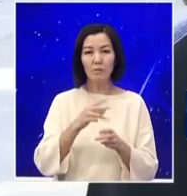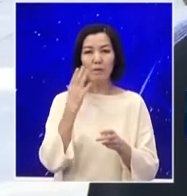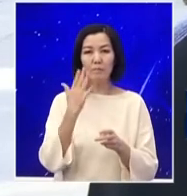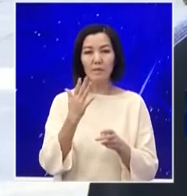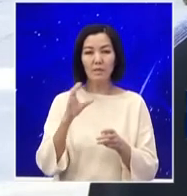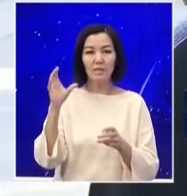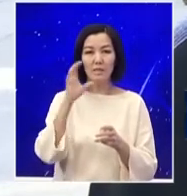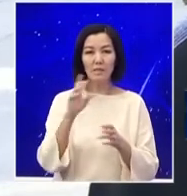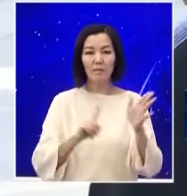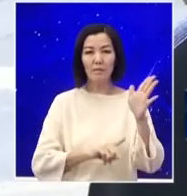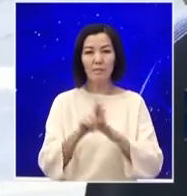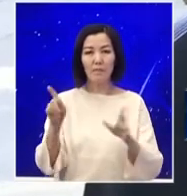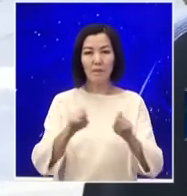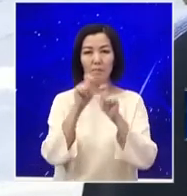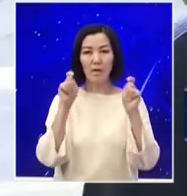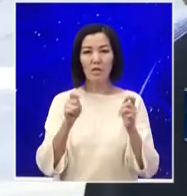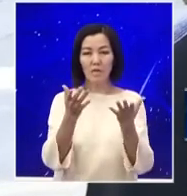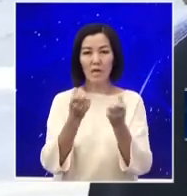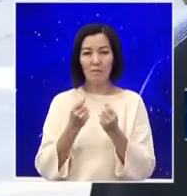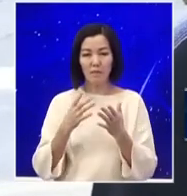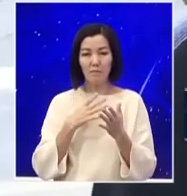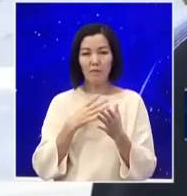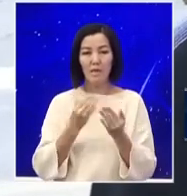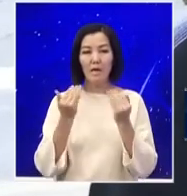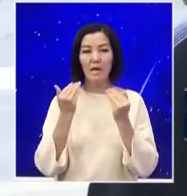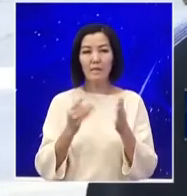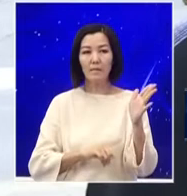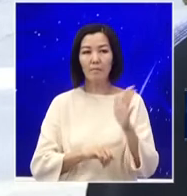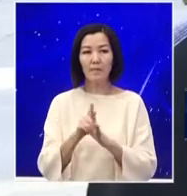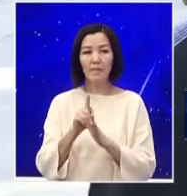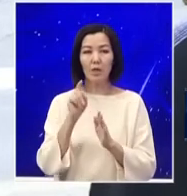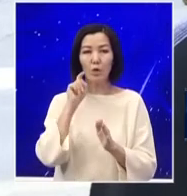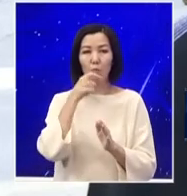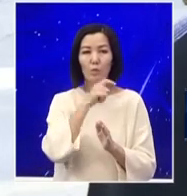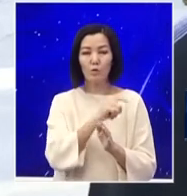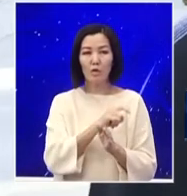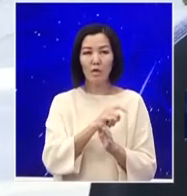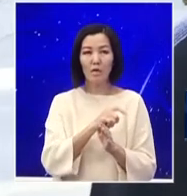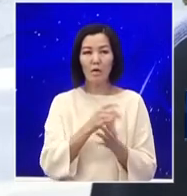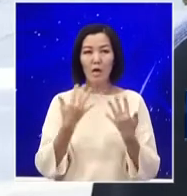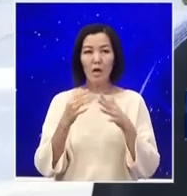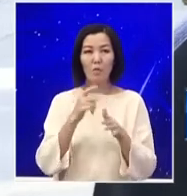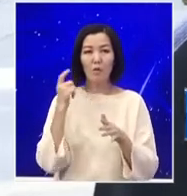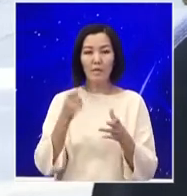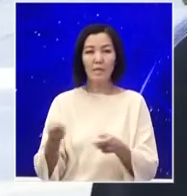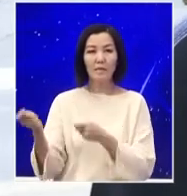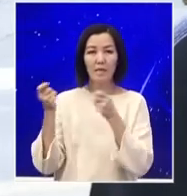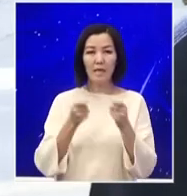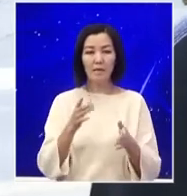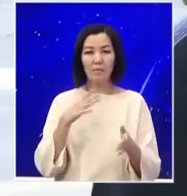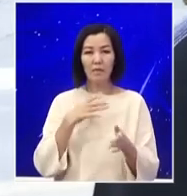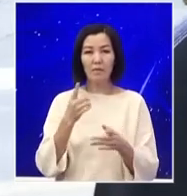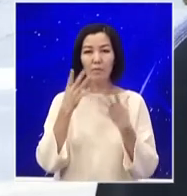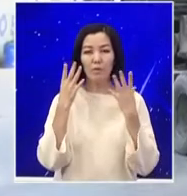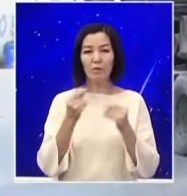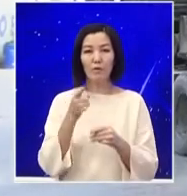бастап қаулды ашылдық. Қазіргі күнде бастап жатырмыз. Бұршақ жеке шаруа қожалықтар алып кеп жатыр. Олар күніне